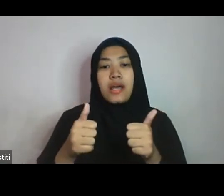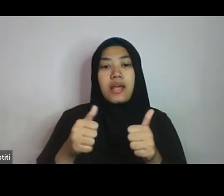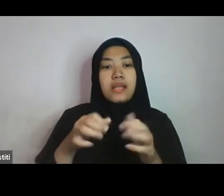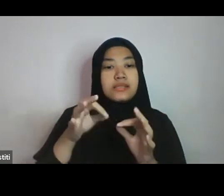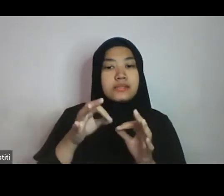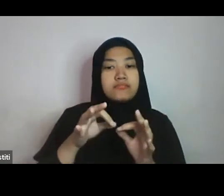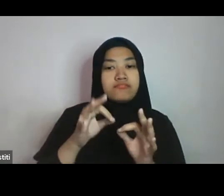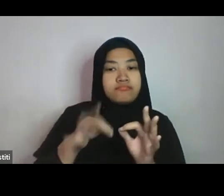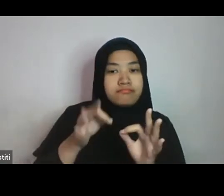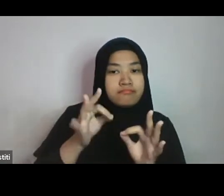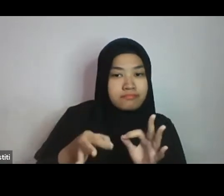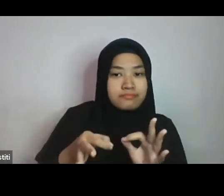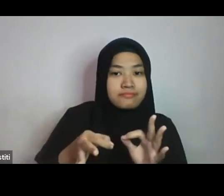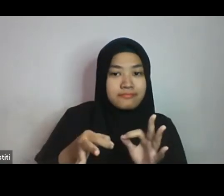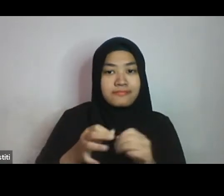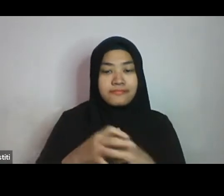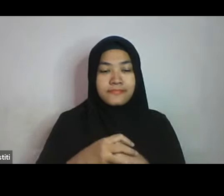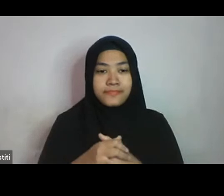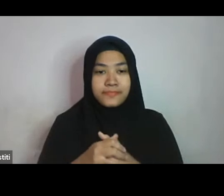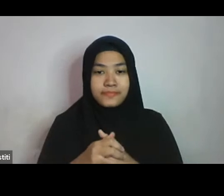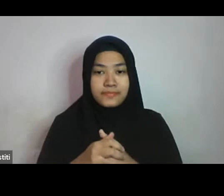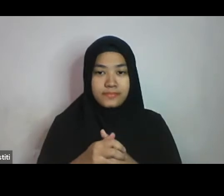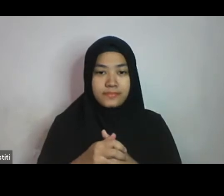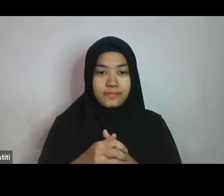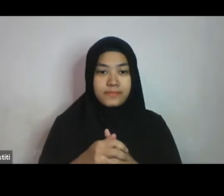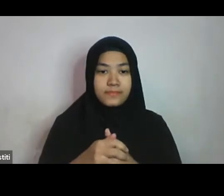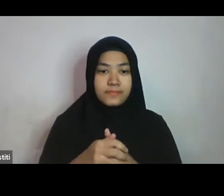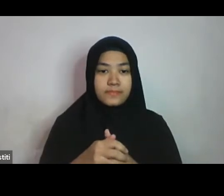diinterpretasi oleh Mas Hikmat. Jadi